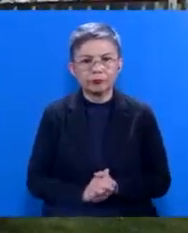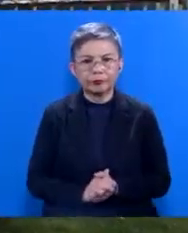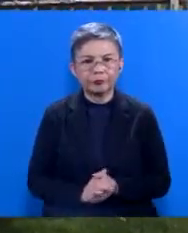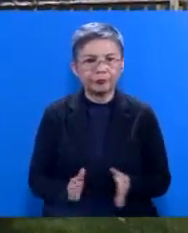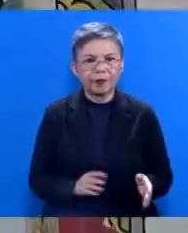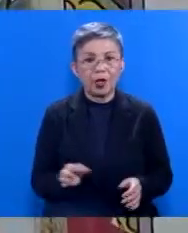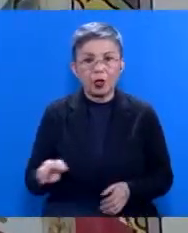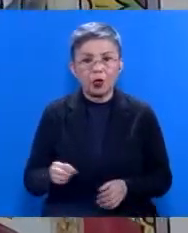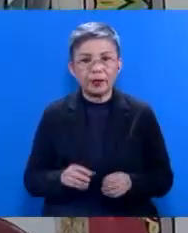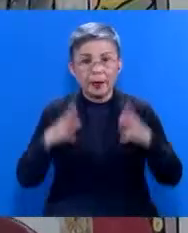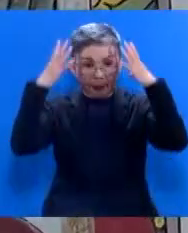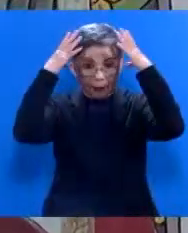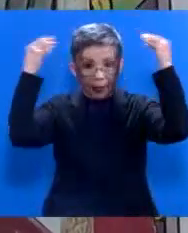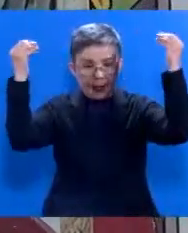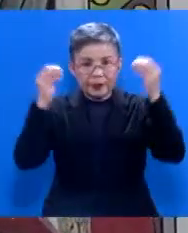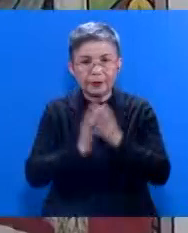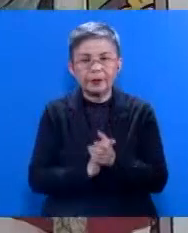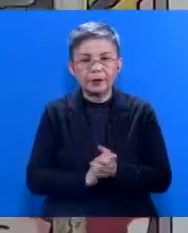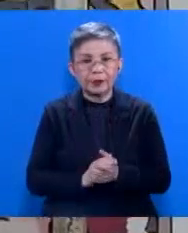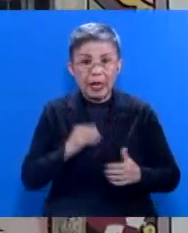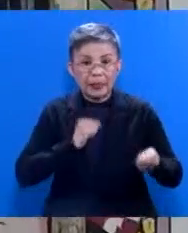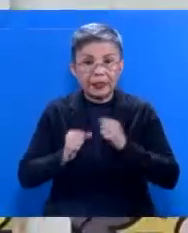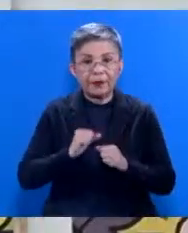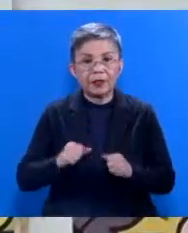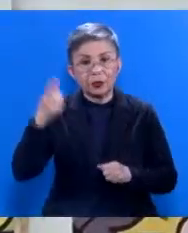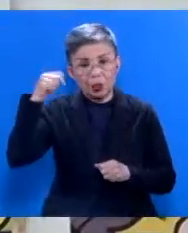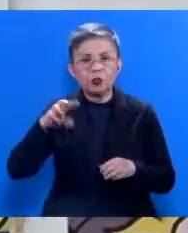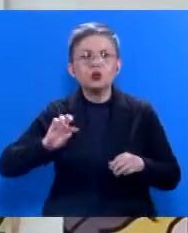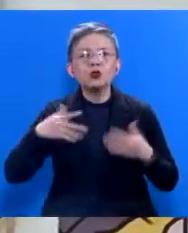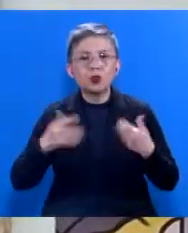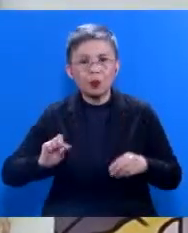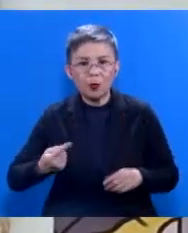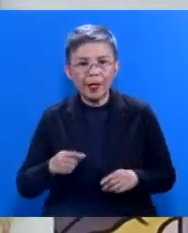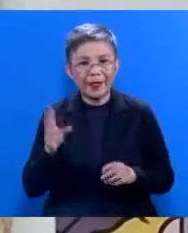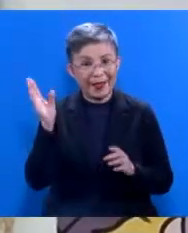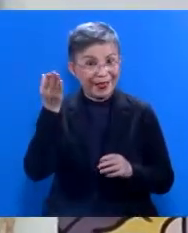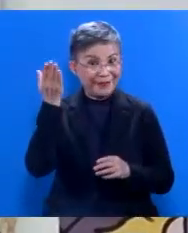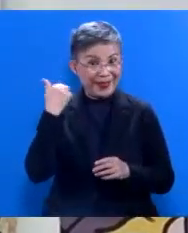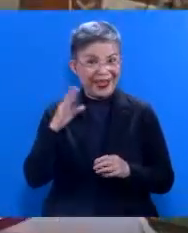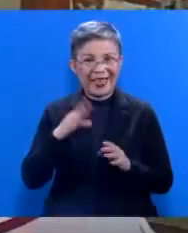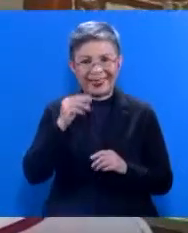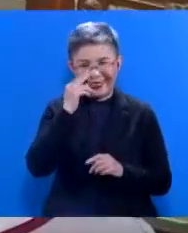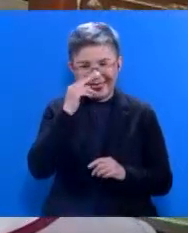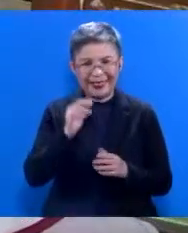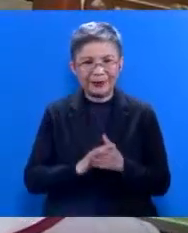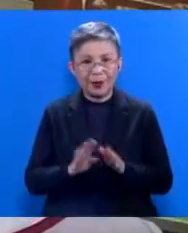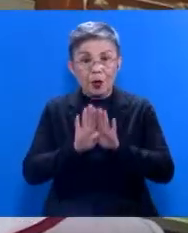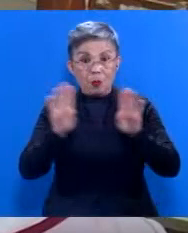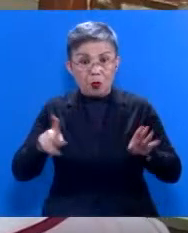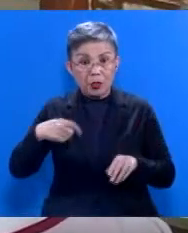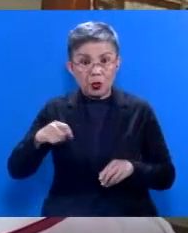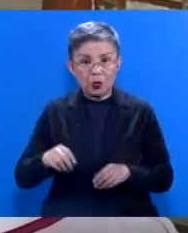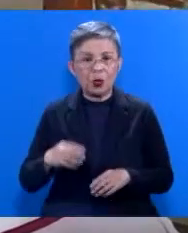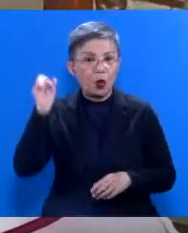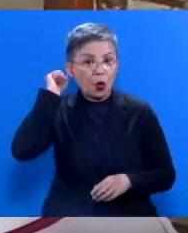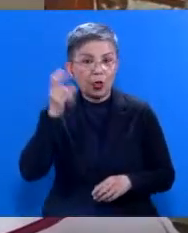Sementara di Kota Padang, Sumatera Barat, aktivitas belajar di sekolah sudah dimulai sejak Senin kemarin. Dibukanya kembali sekolah mendapat respon